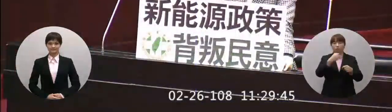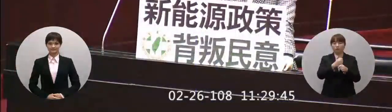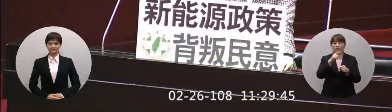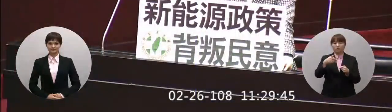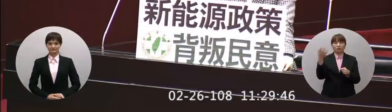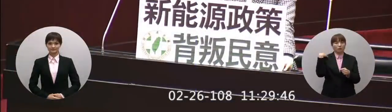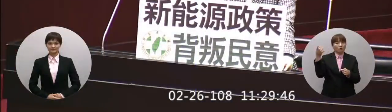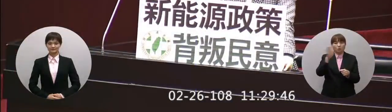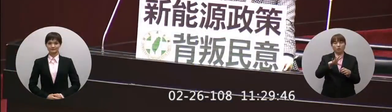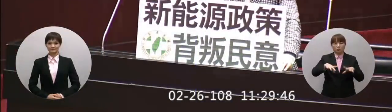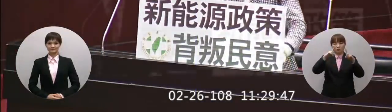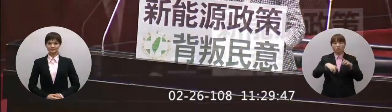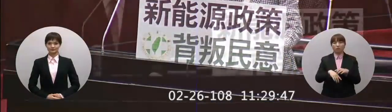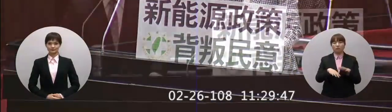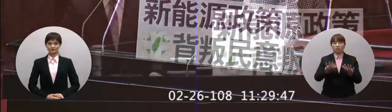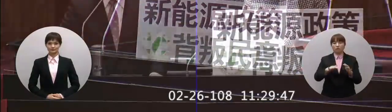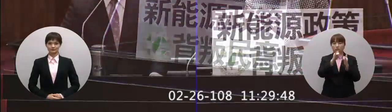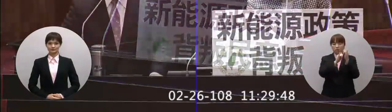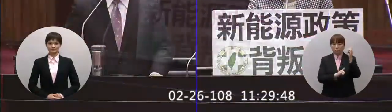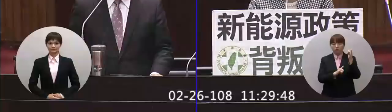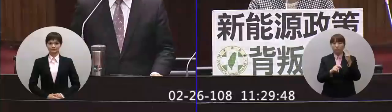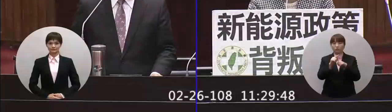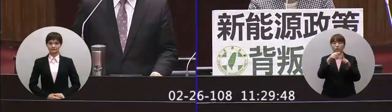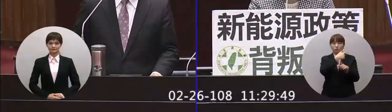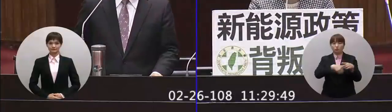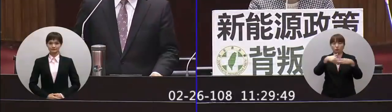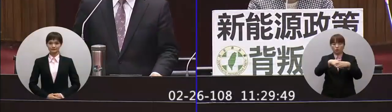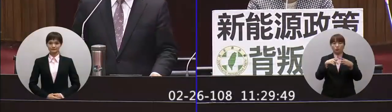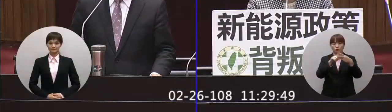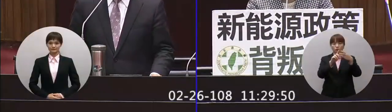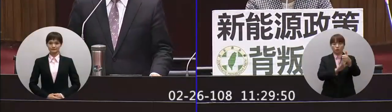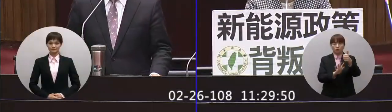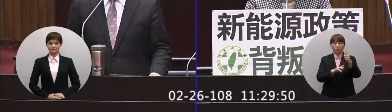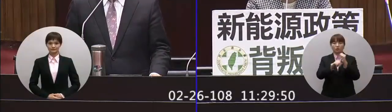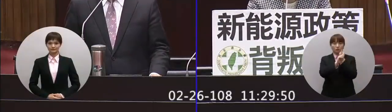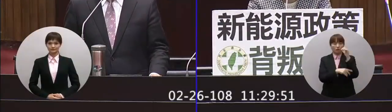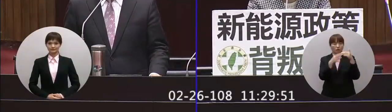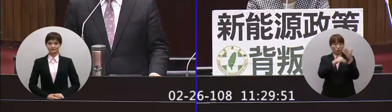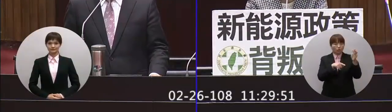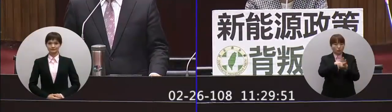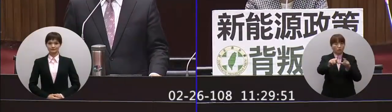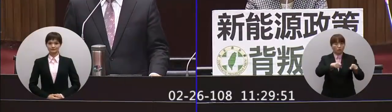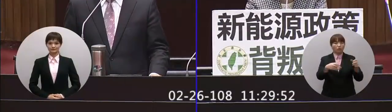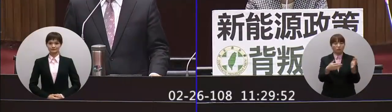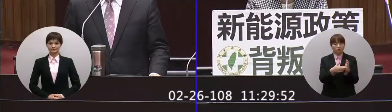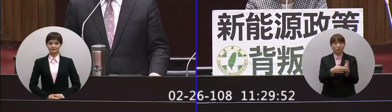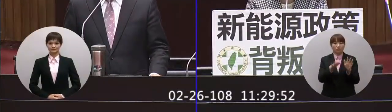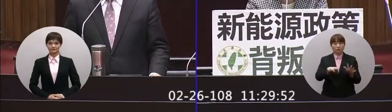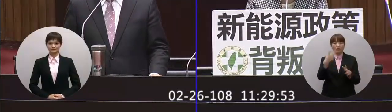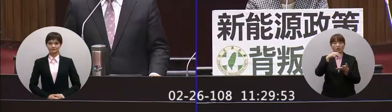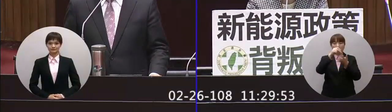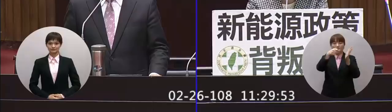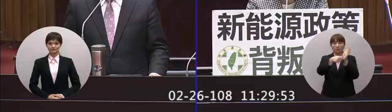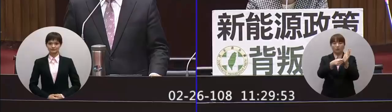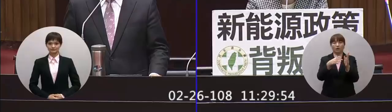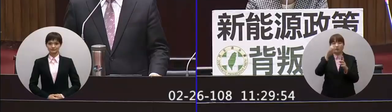是史无前例哦。从我们整个中选会的主委法制化、专任化之后，没有再提名